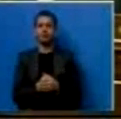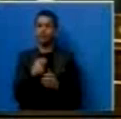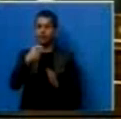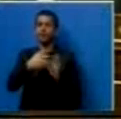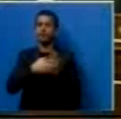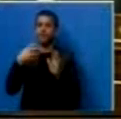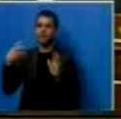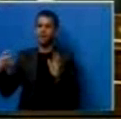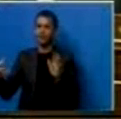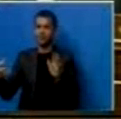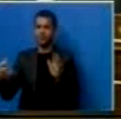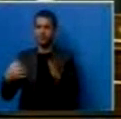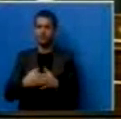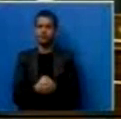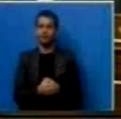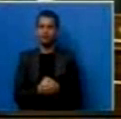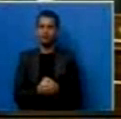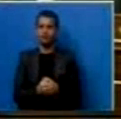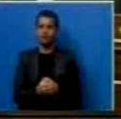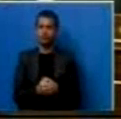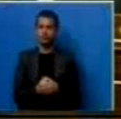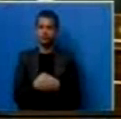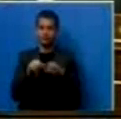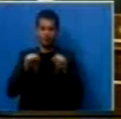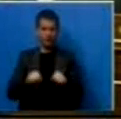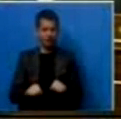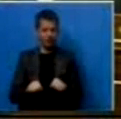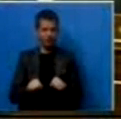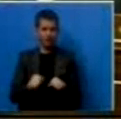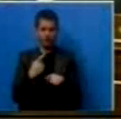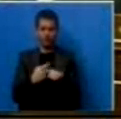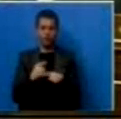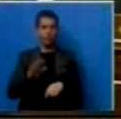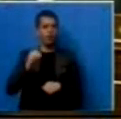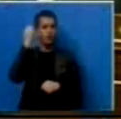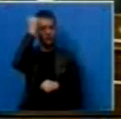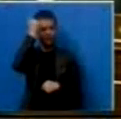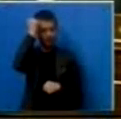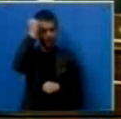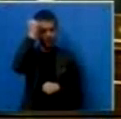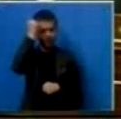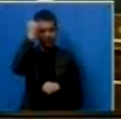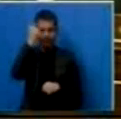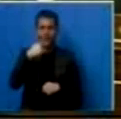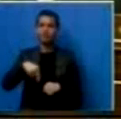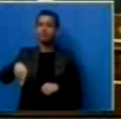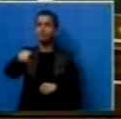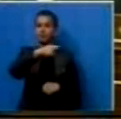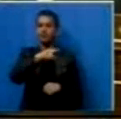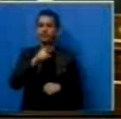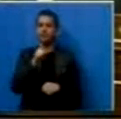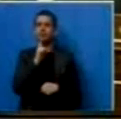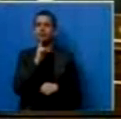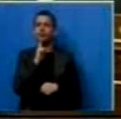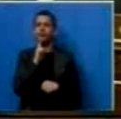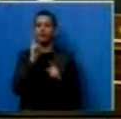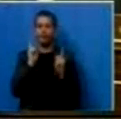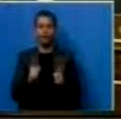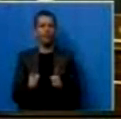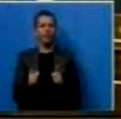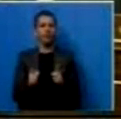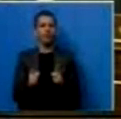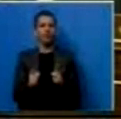vazhdueshme edhe të kësaj qeverie të Republikës së Kosovës se ne kemi synim